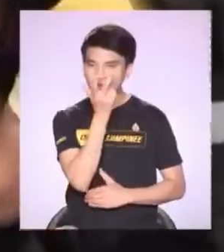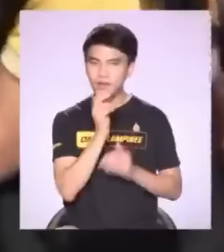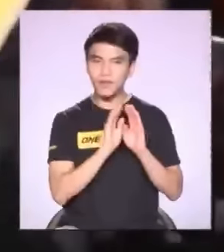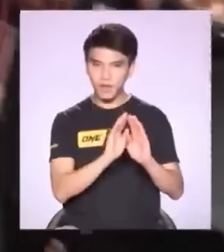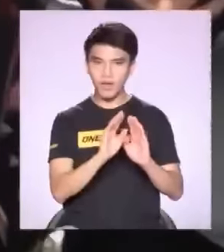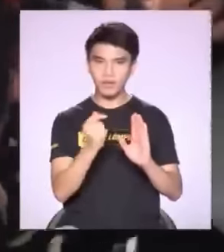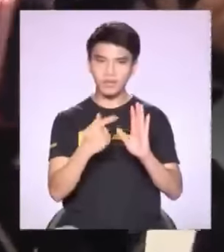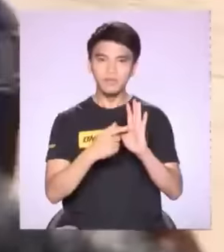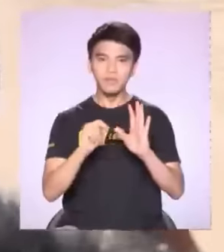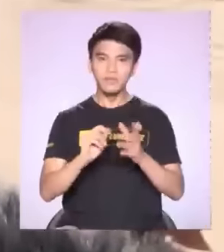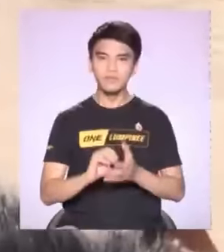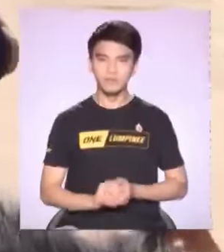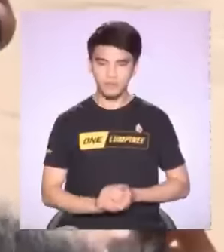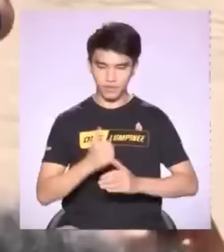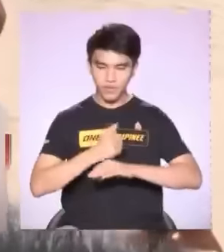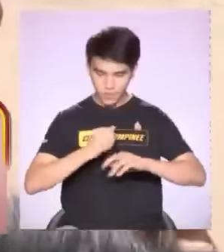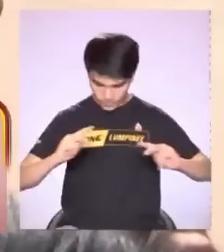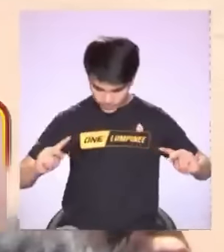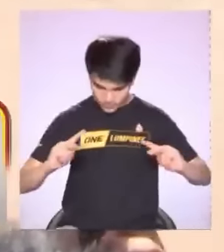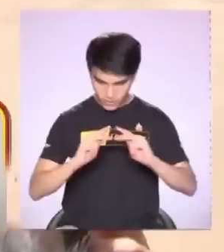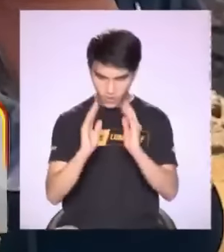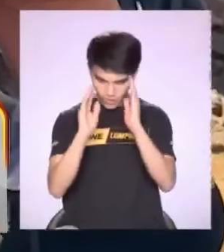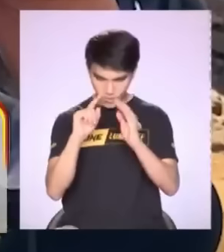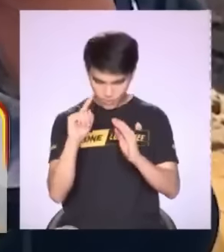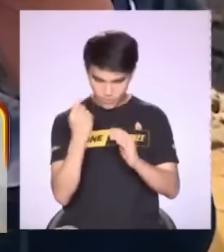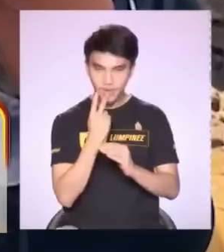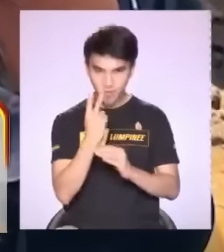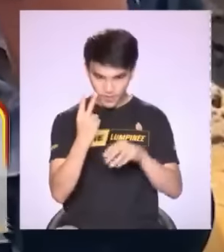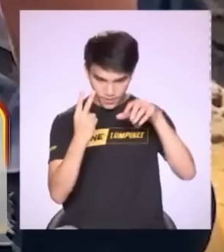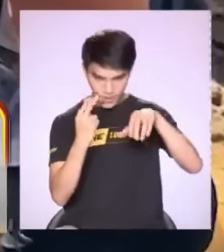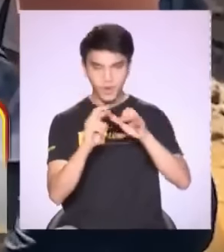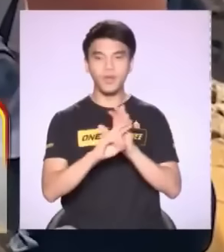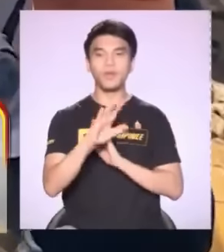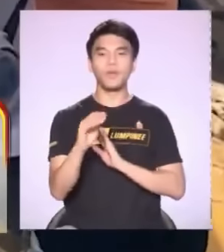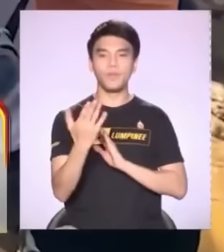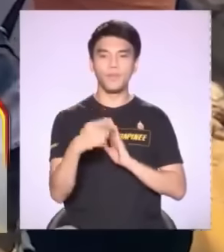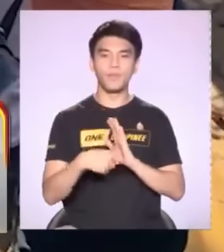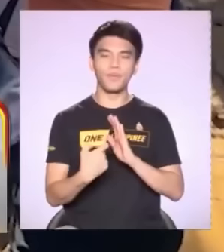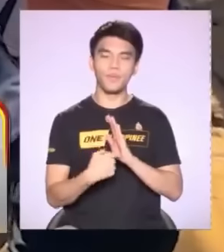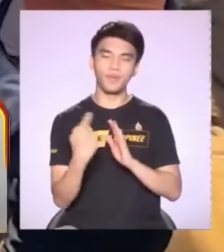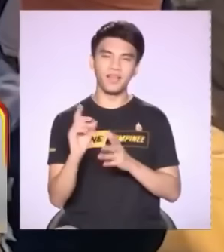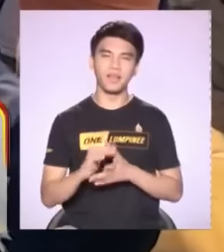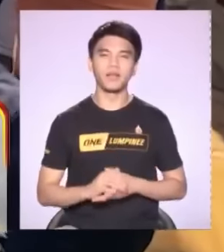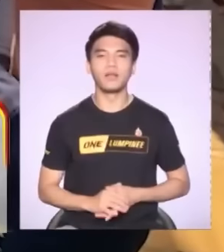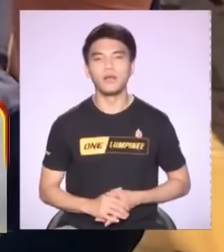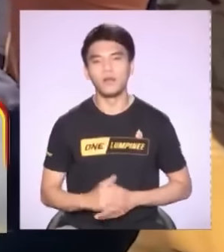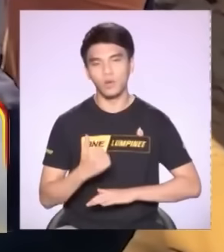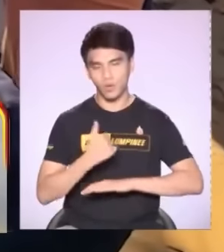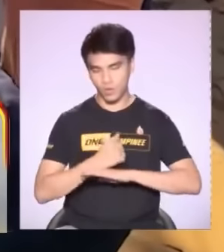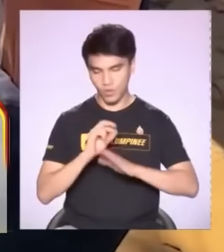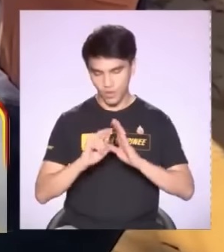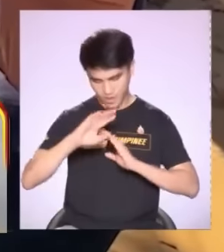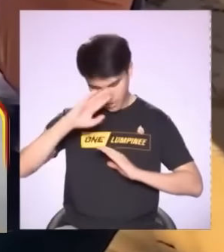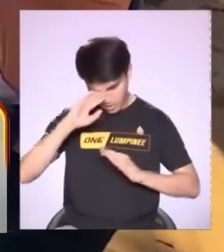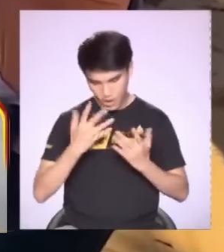ด้านคุณอสิตสัมพันธรัตน์มหาดไทยคนใหม่ไปดูพื้นที่เชียงรายให้เหตุผลทำนองว่าผู้ว่าเชียงราย